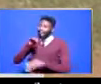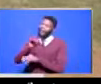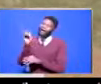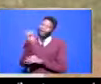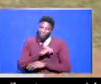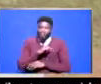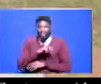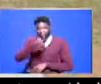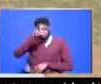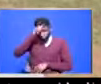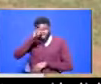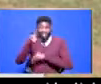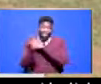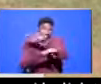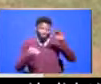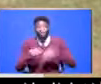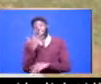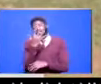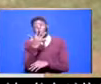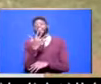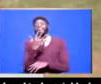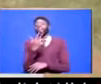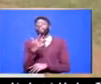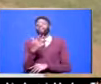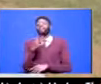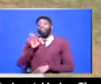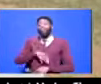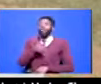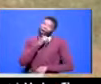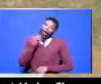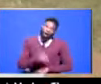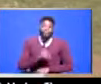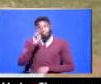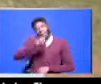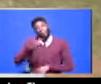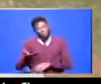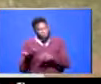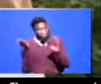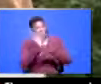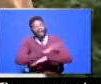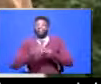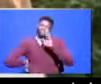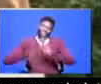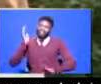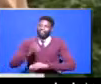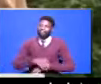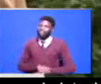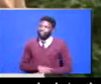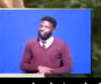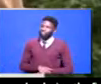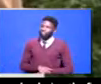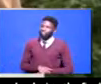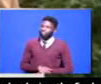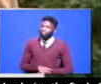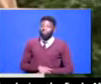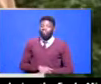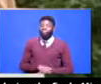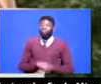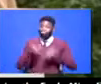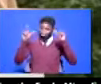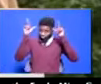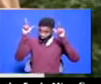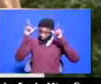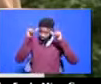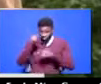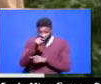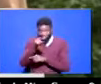mbuzi zilindua mbuzi tano za mama mkongwe wazirudishe haraka iwezekanavyo. Ng'ombe aliingia